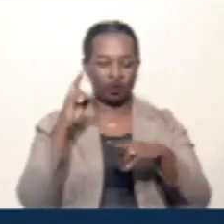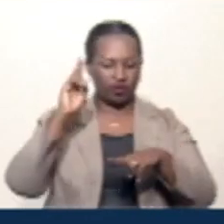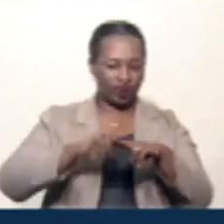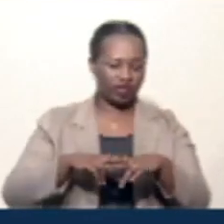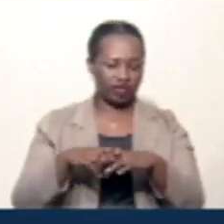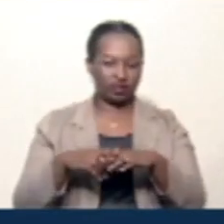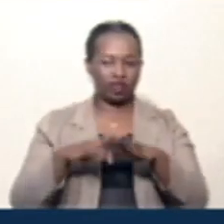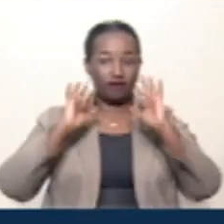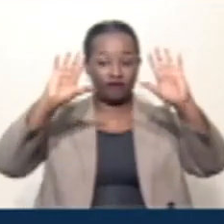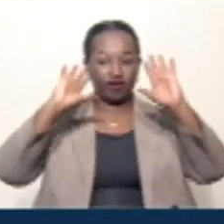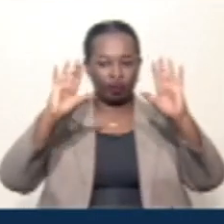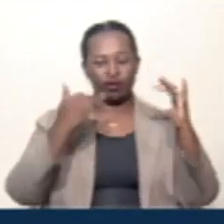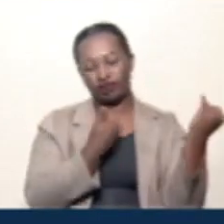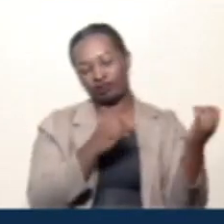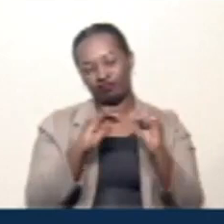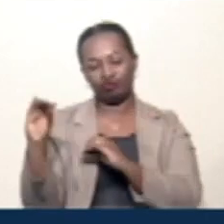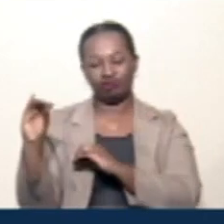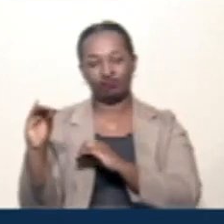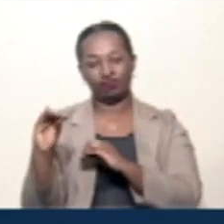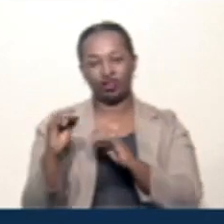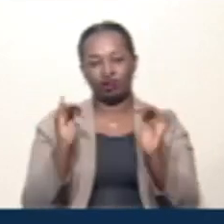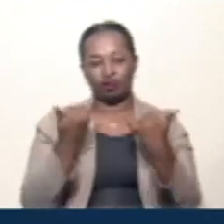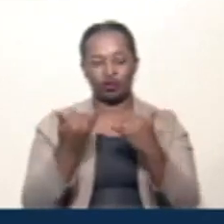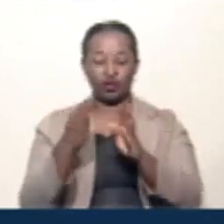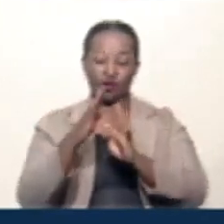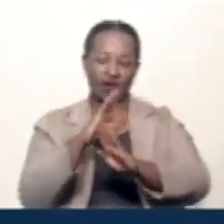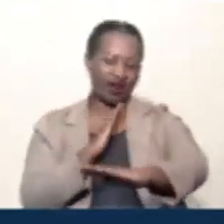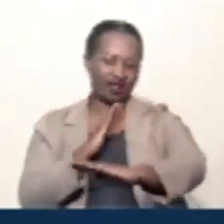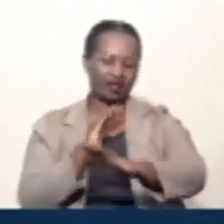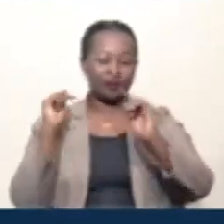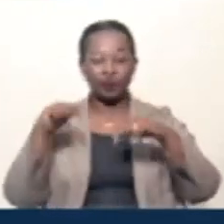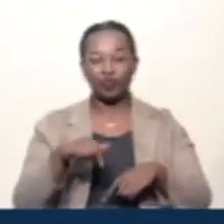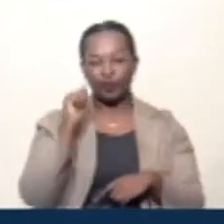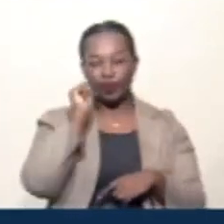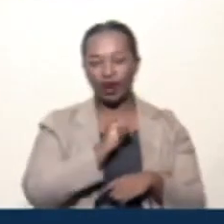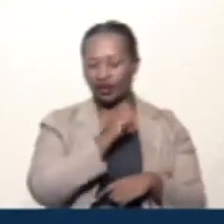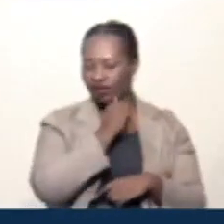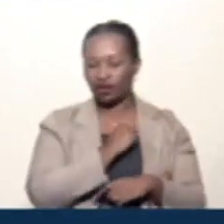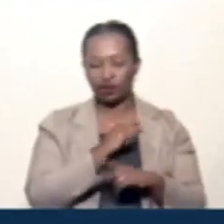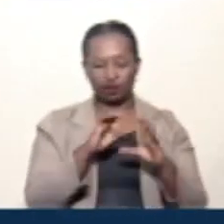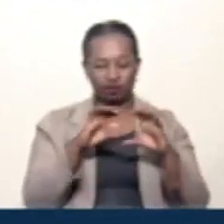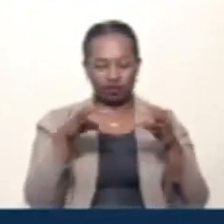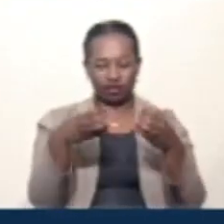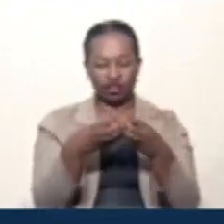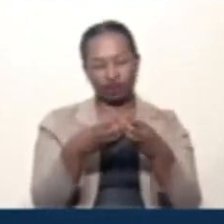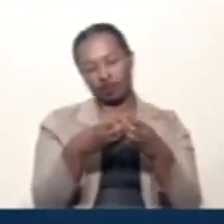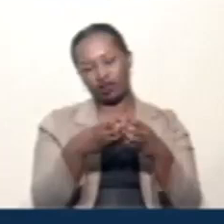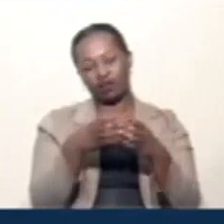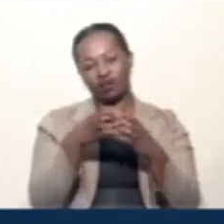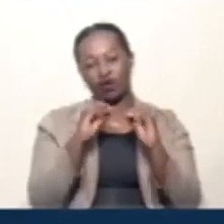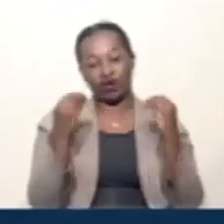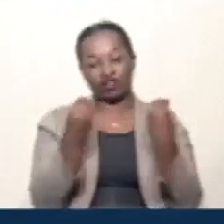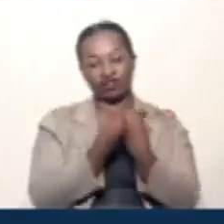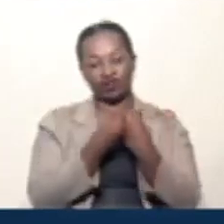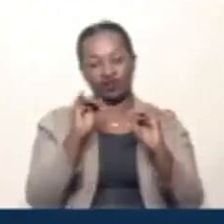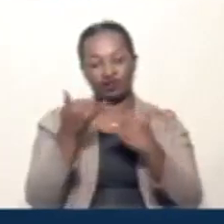sit volleyball tujye mu mukino wa karate kuri uyu gatatu cyangwa ry'uyu mukino mu Rwanda yitwa Ferwaka ryateguye gahunda